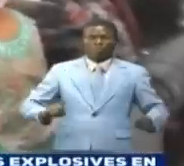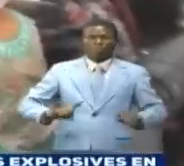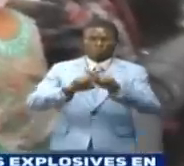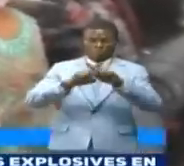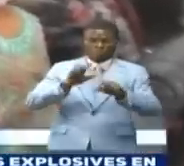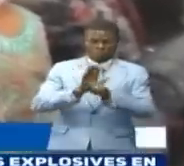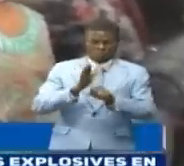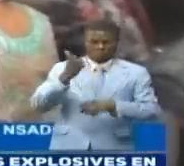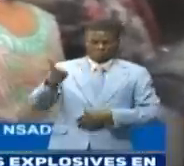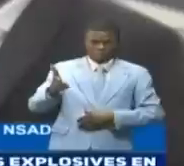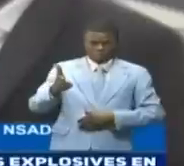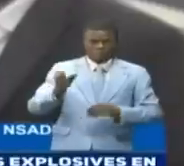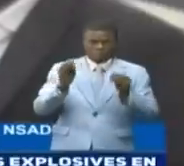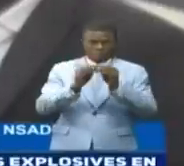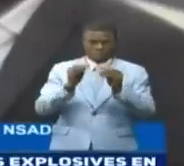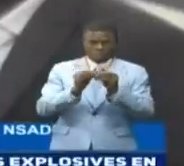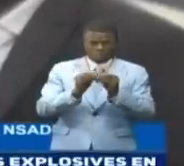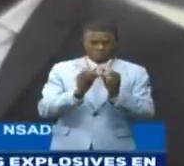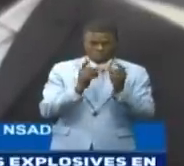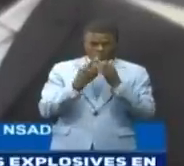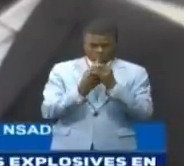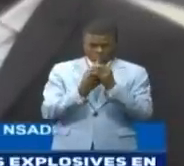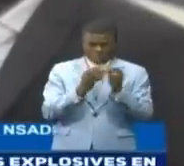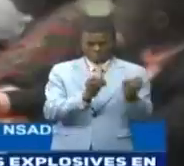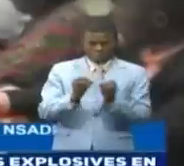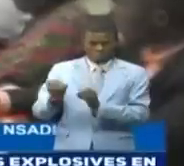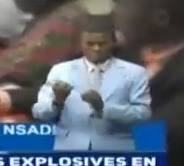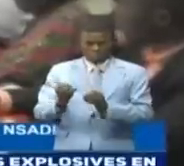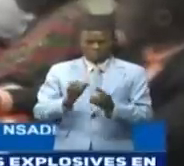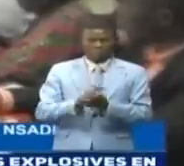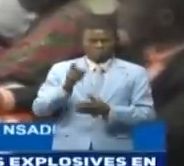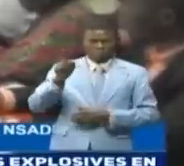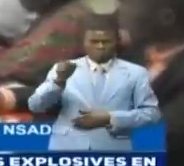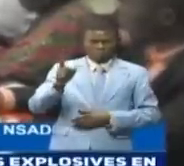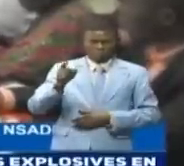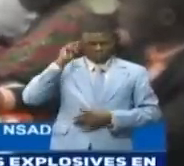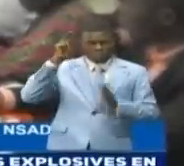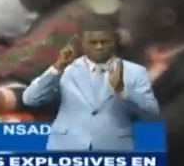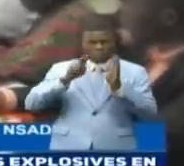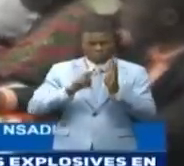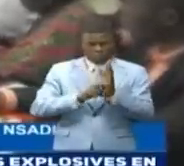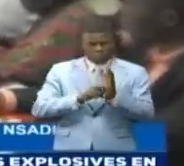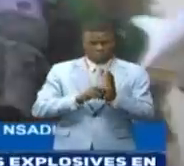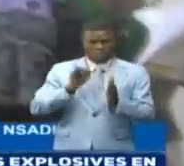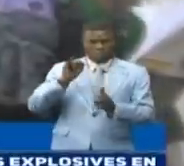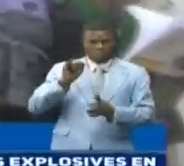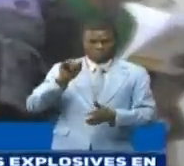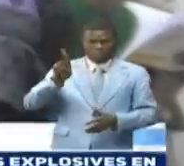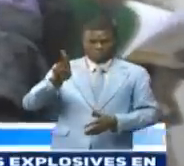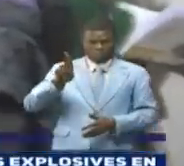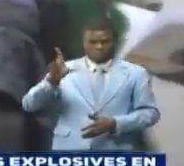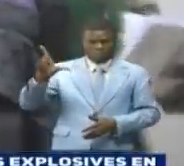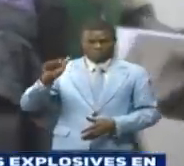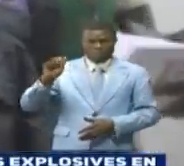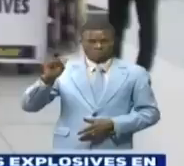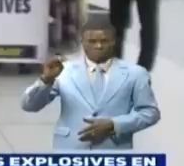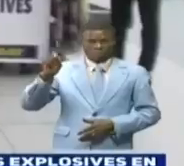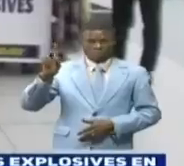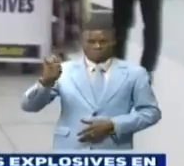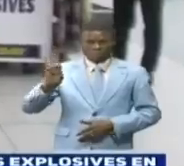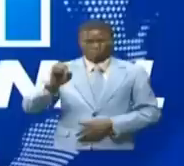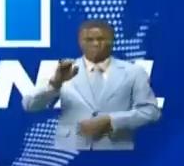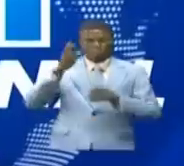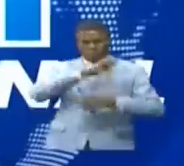en conflit. Une réunion sera organisée d'ici peu à Dublin par les gouvernements irlandais. La RDC y est aussi